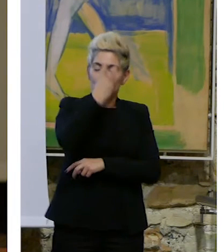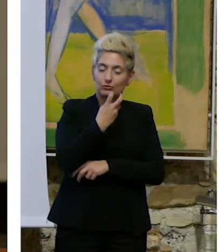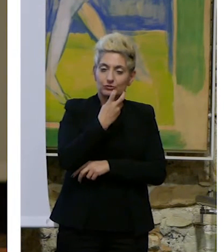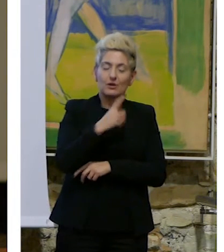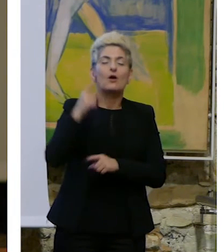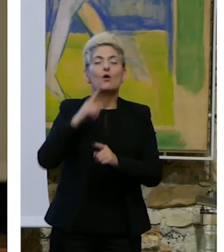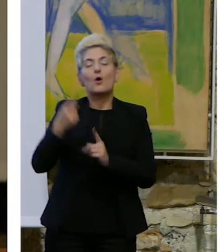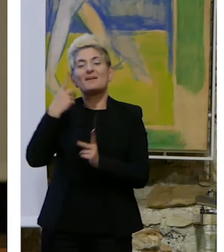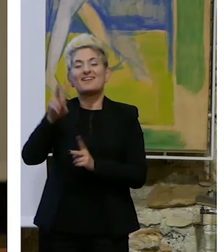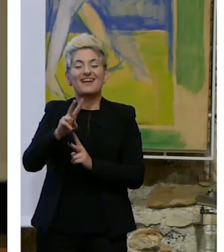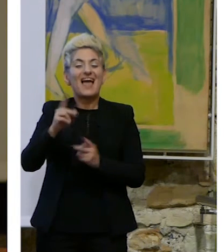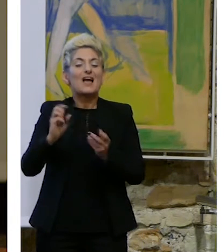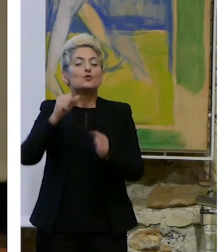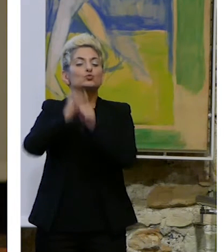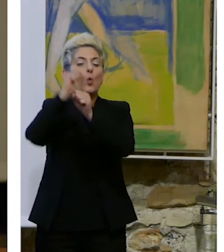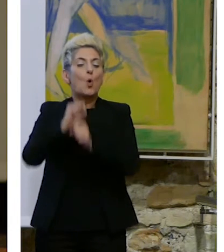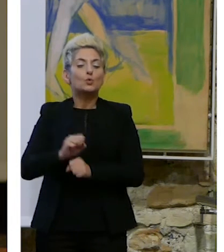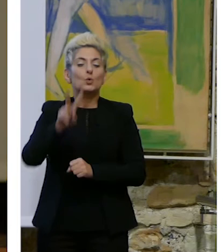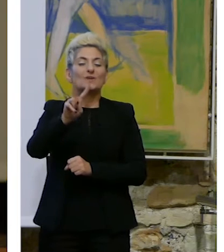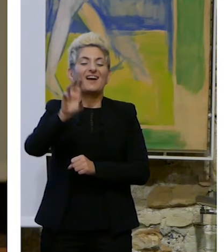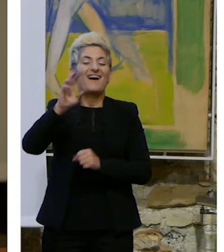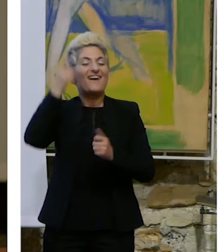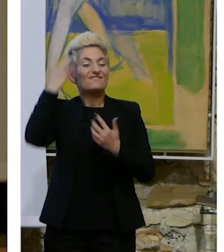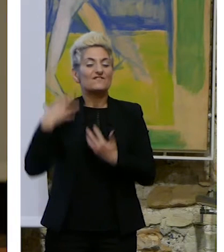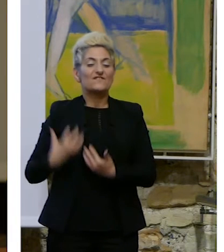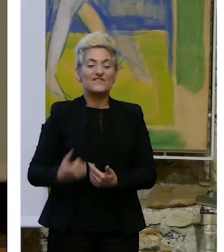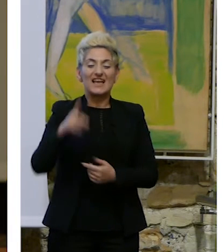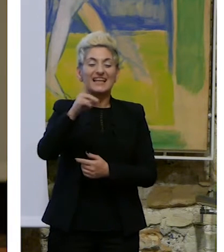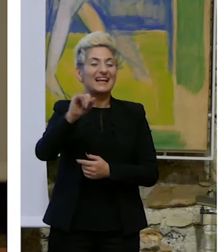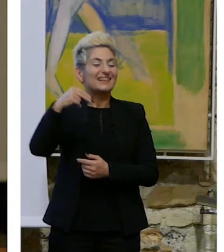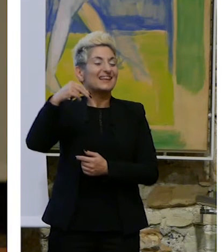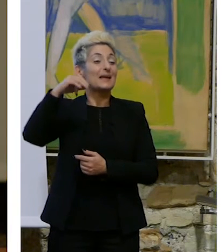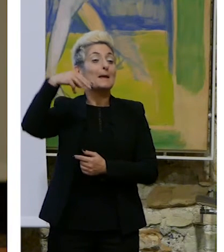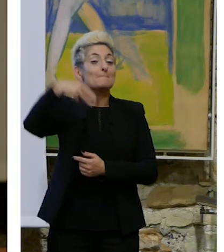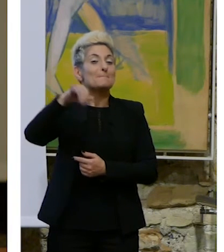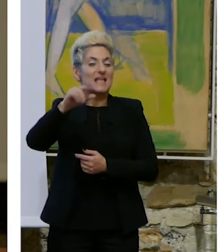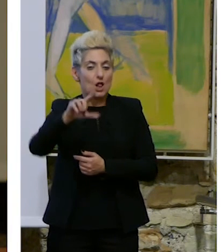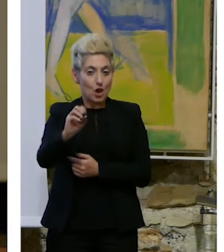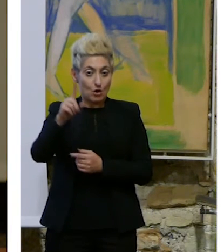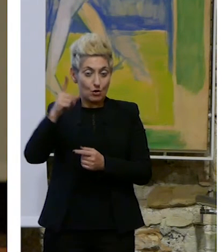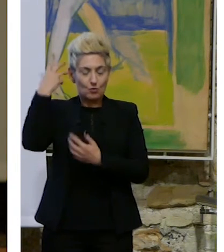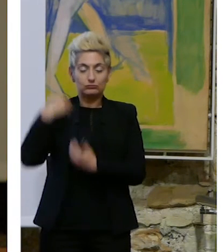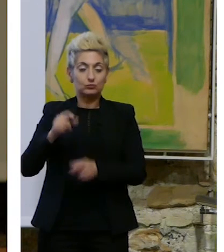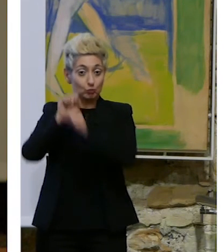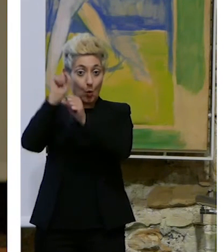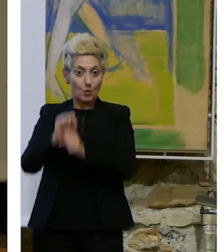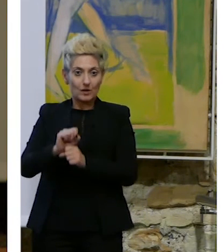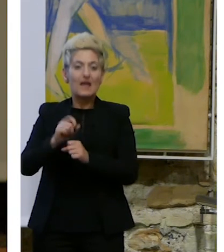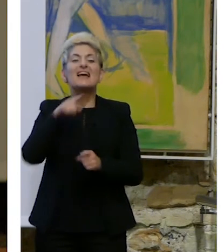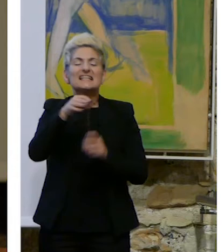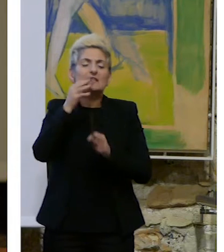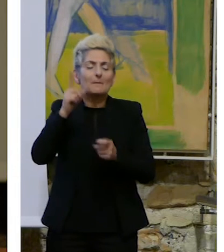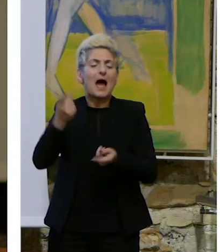di Milo è una percezione all'interno della quale sono altri gli elementi che fanno ordine